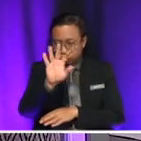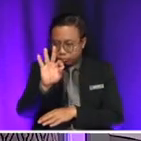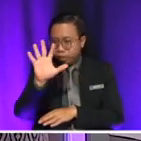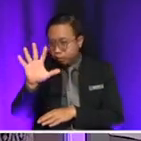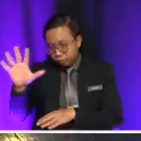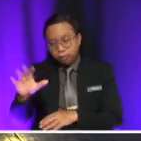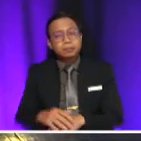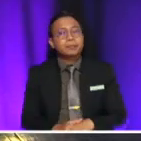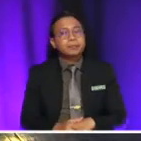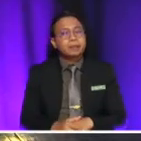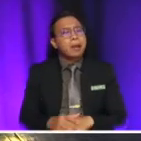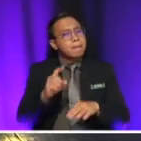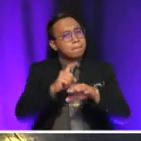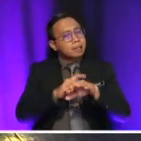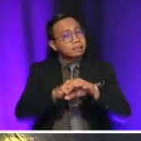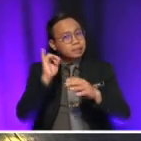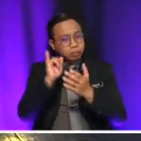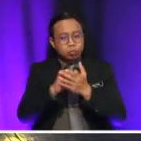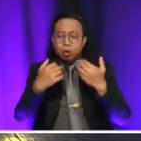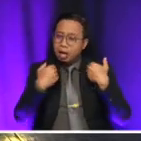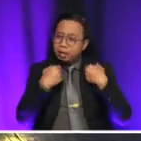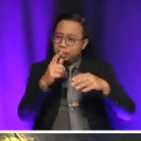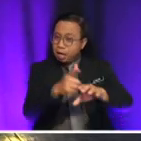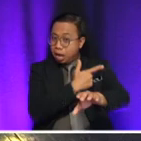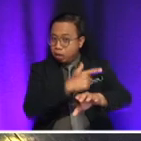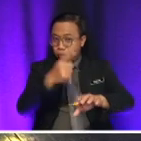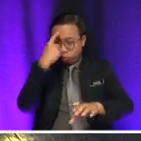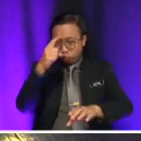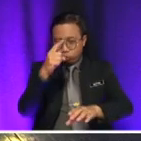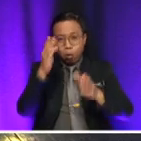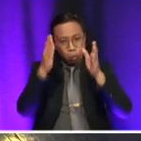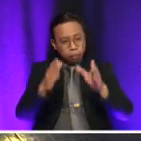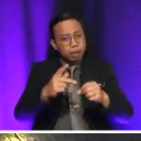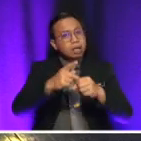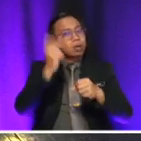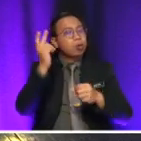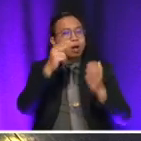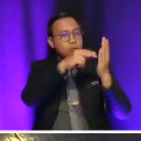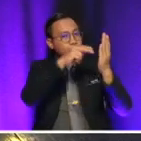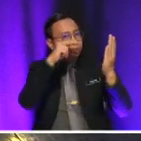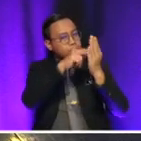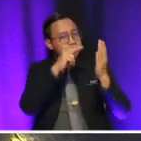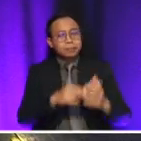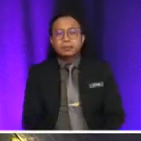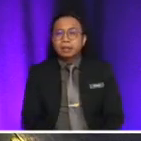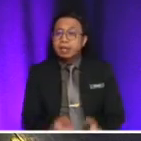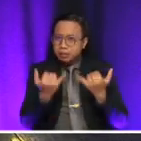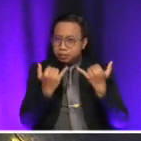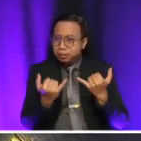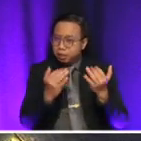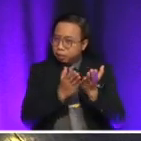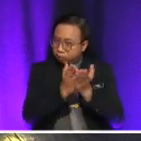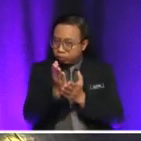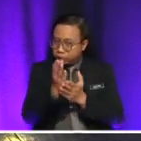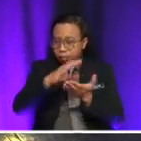situasi ketika itu dengan lagunya untuk mereka keluar mengundi Oke Baik teruskan dengan pembelajaran kita